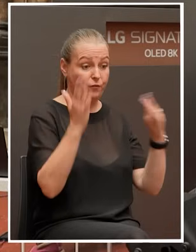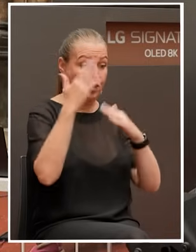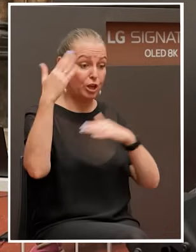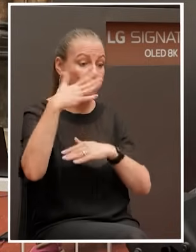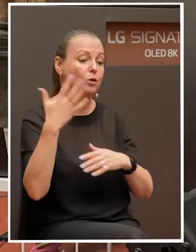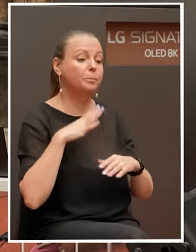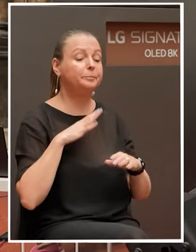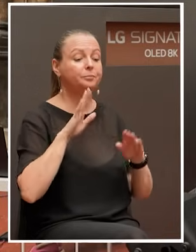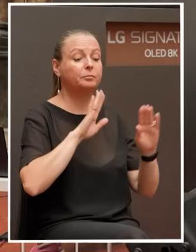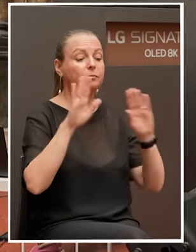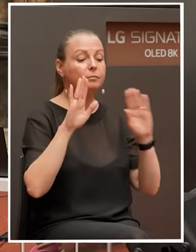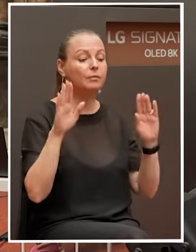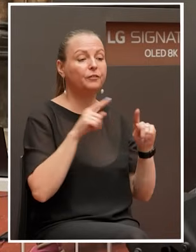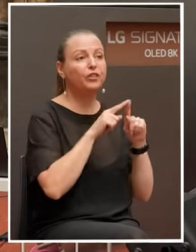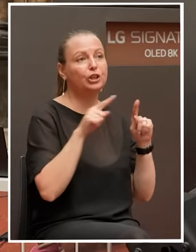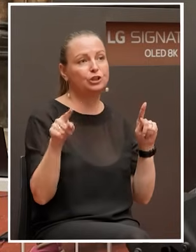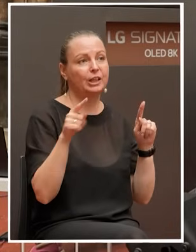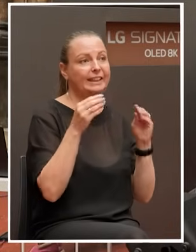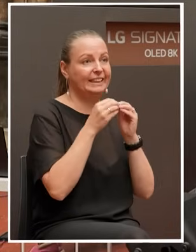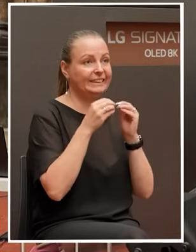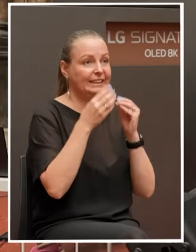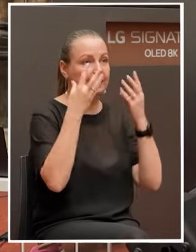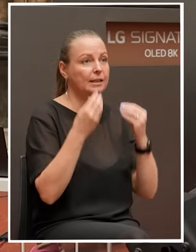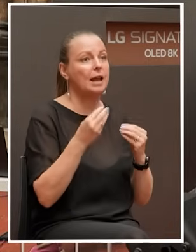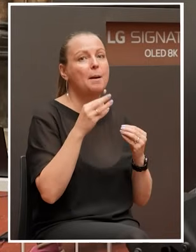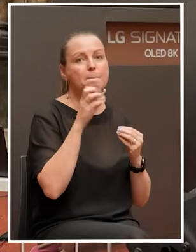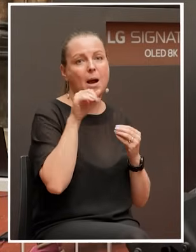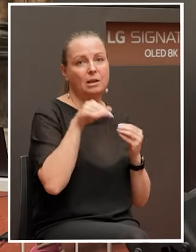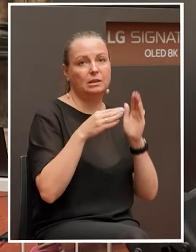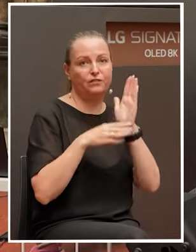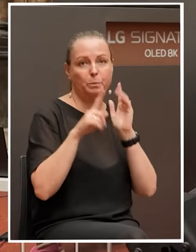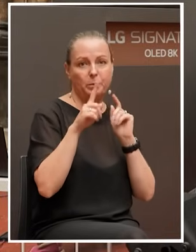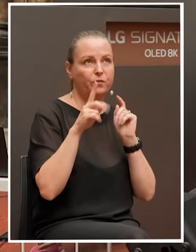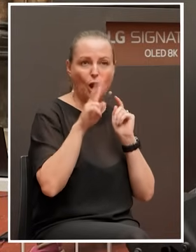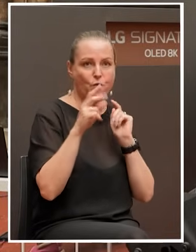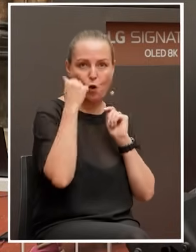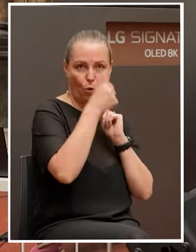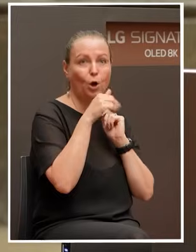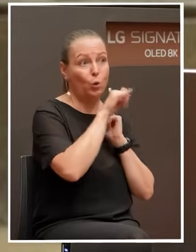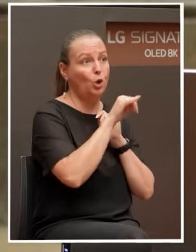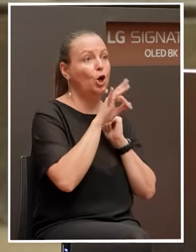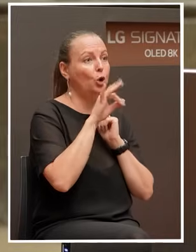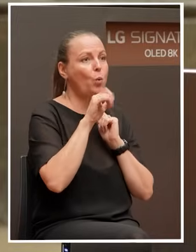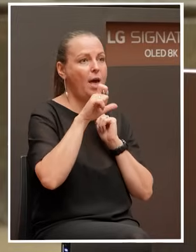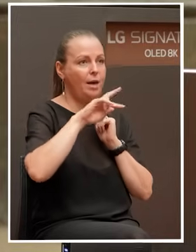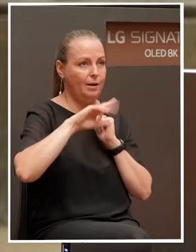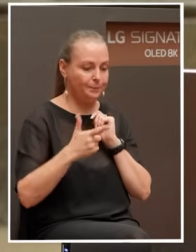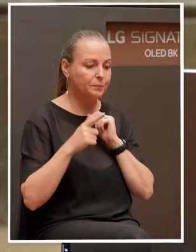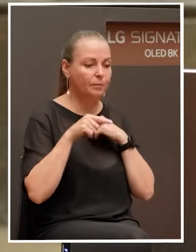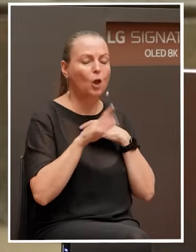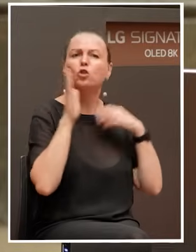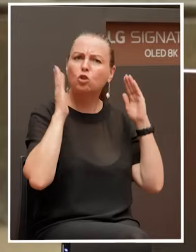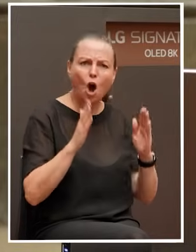выставлены в течение 10 дней в марте 1992 года у Дюран-Рюэля, только тополя, здесь он